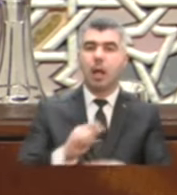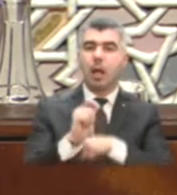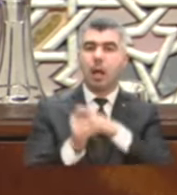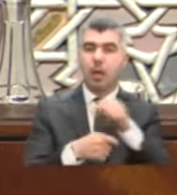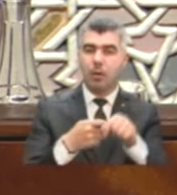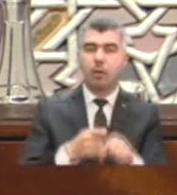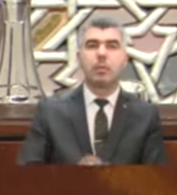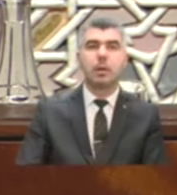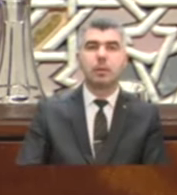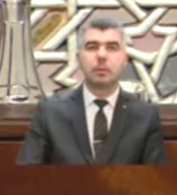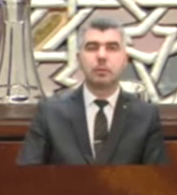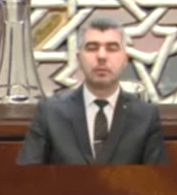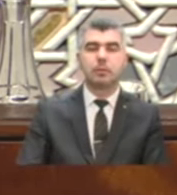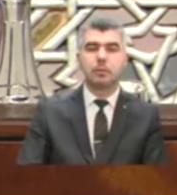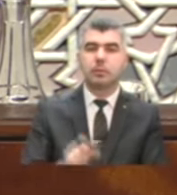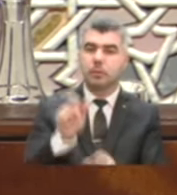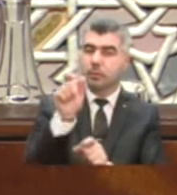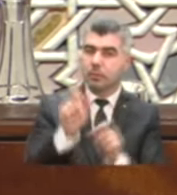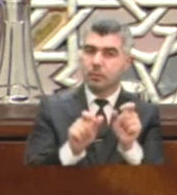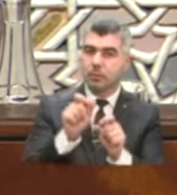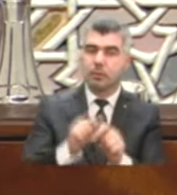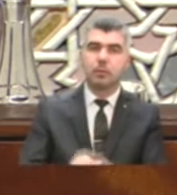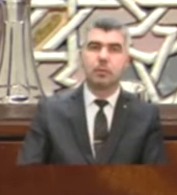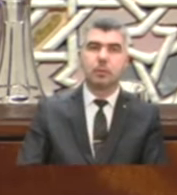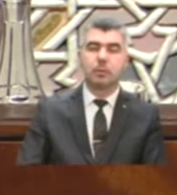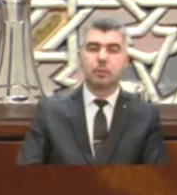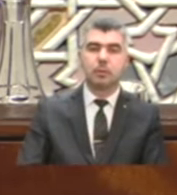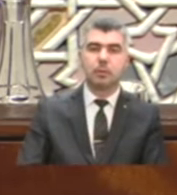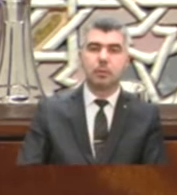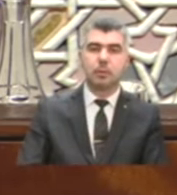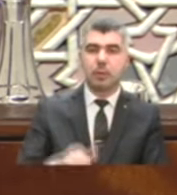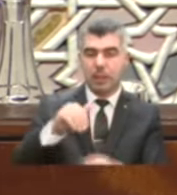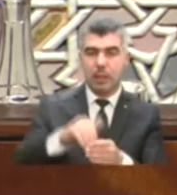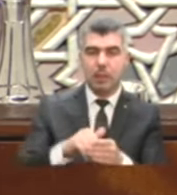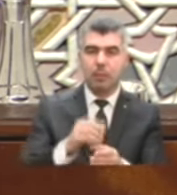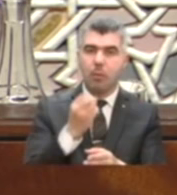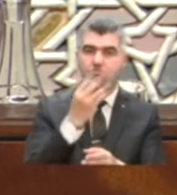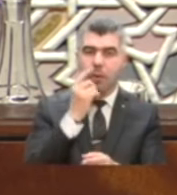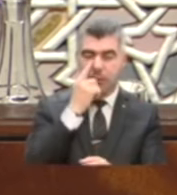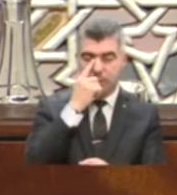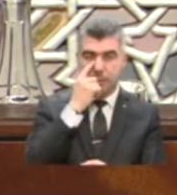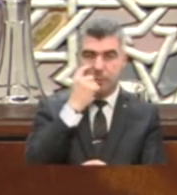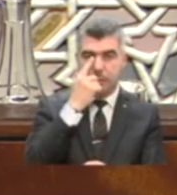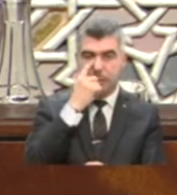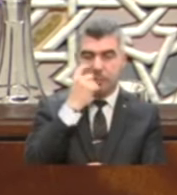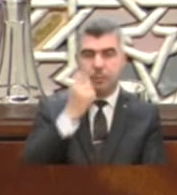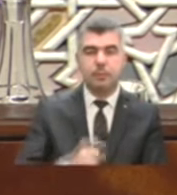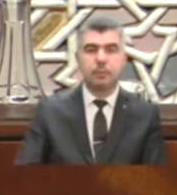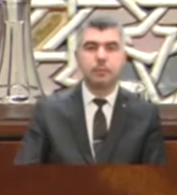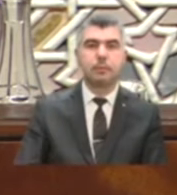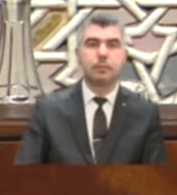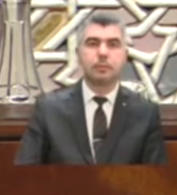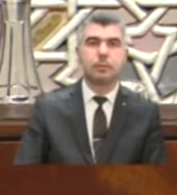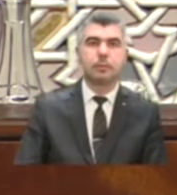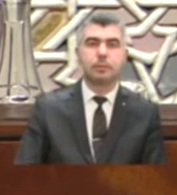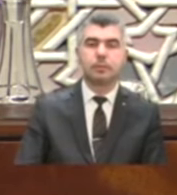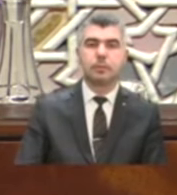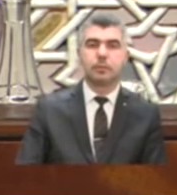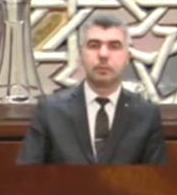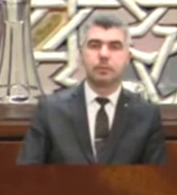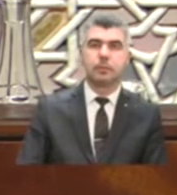القروي للسيدات والساده النواب المحترمين من الفريق الاشتراكي المعارضه الاتحاديه. تفضل السيد نائب